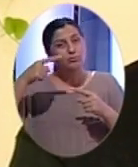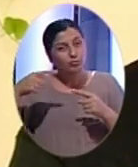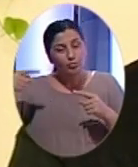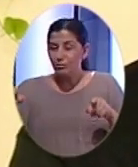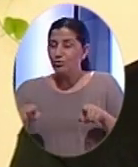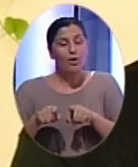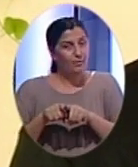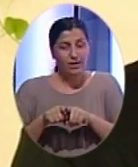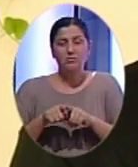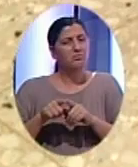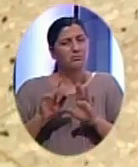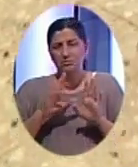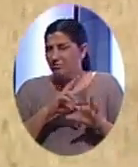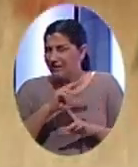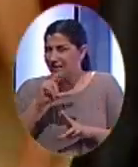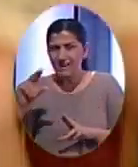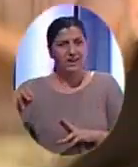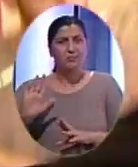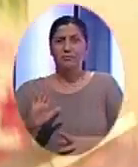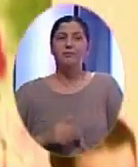סולמות דומים אם לא זהים.